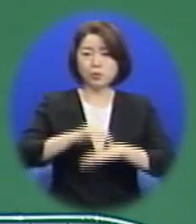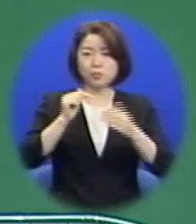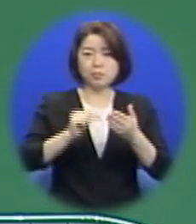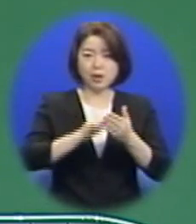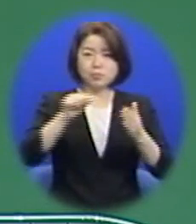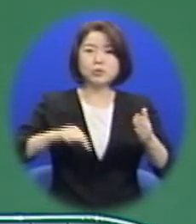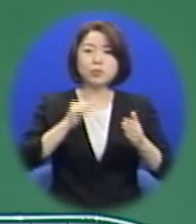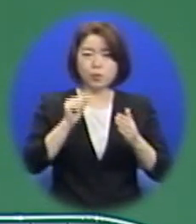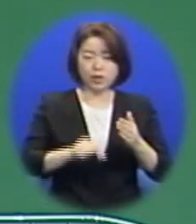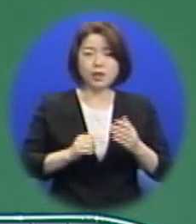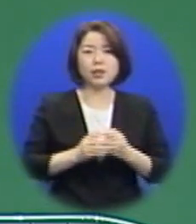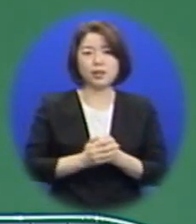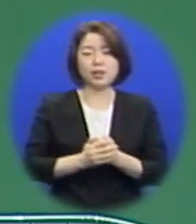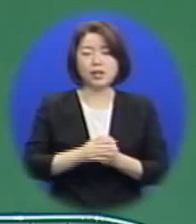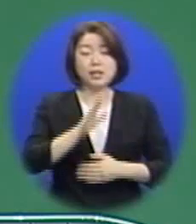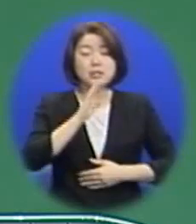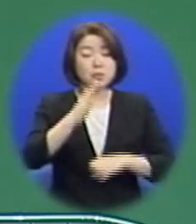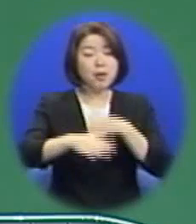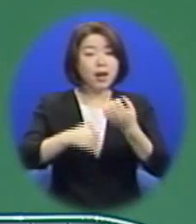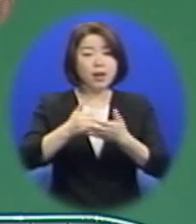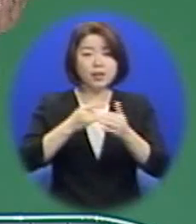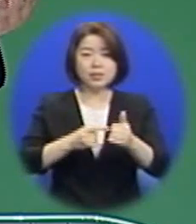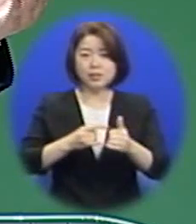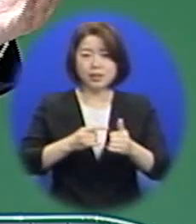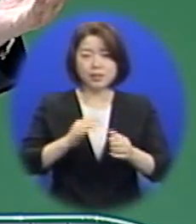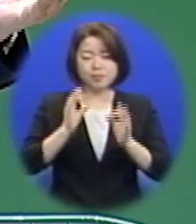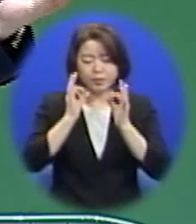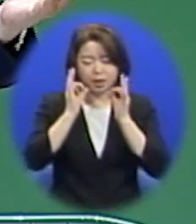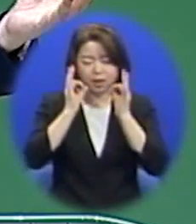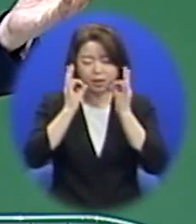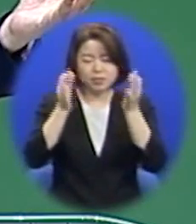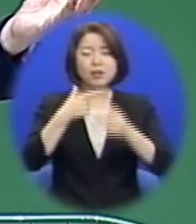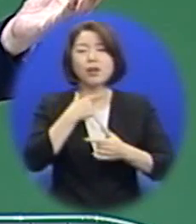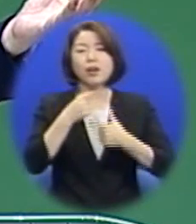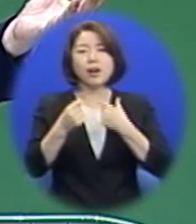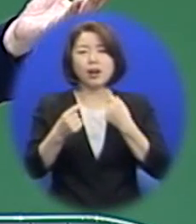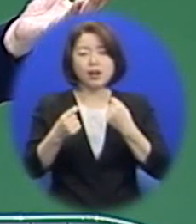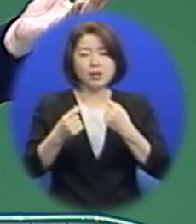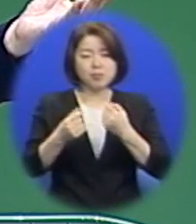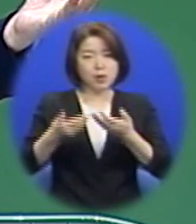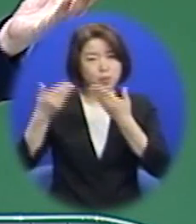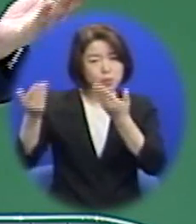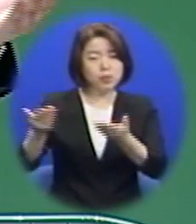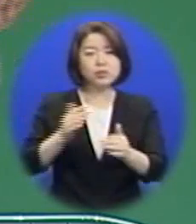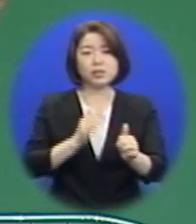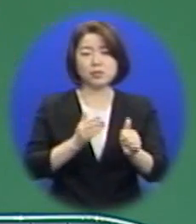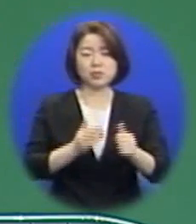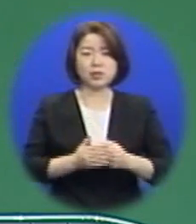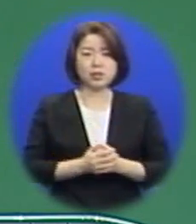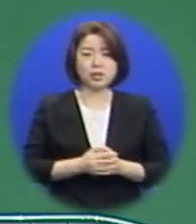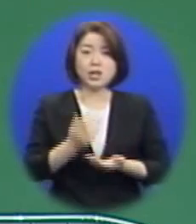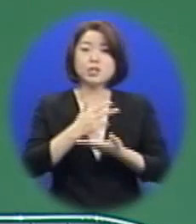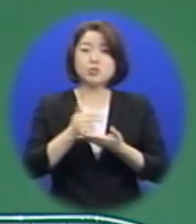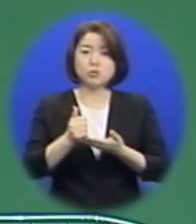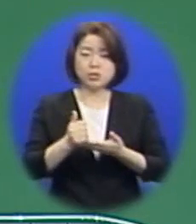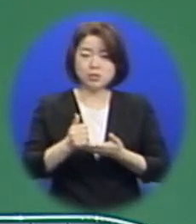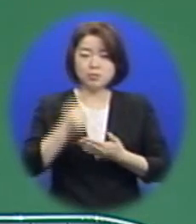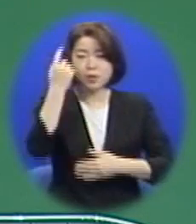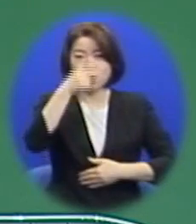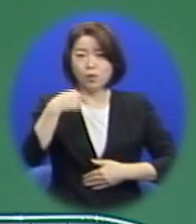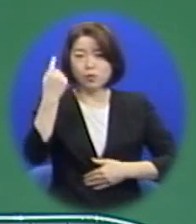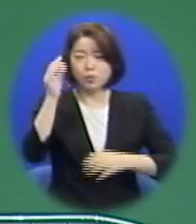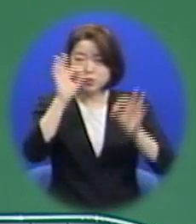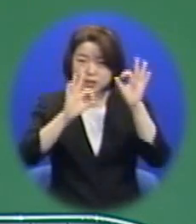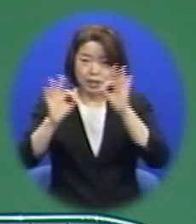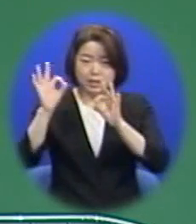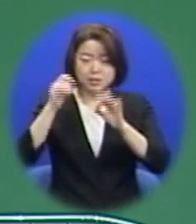속에 정말 하나님께 간절한 갈망을 올려드리기를 바랍니다. 주님, 주님의 얼굴을